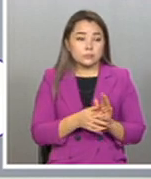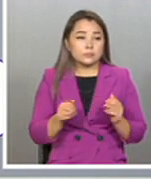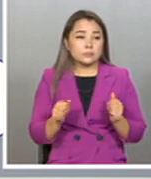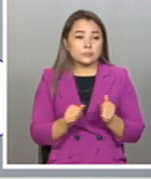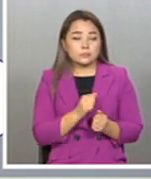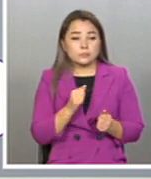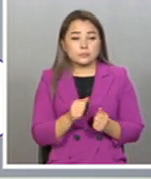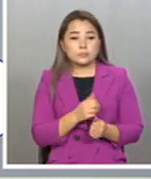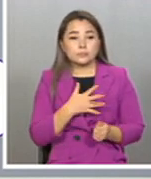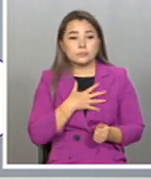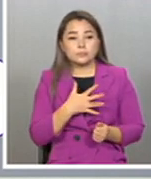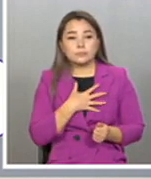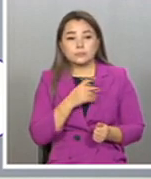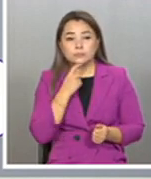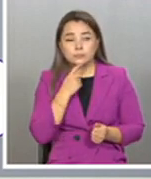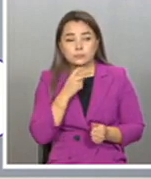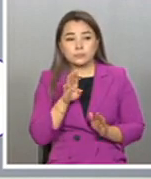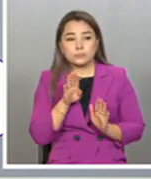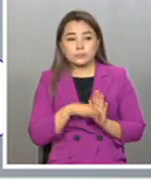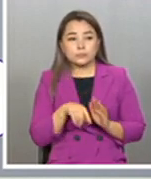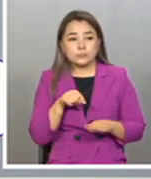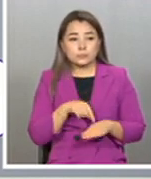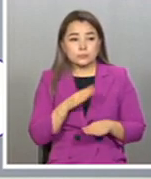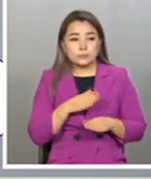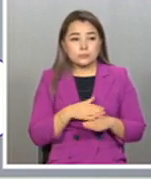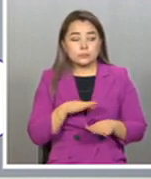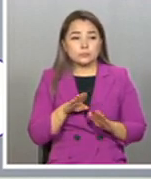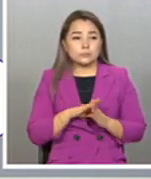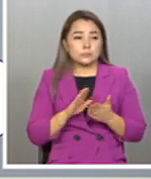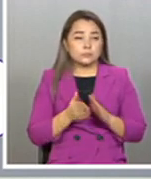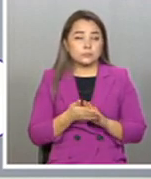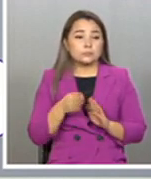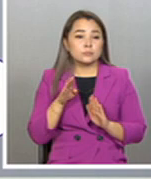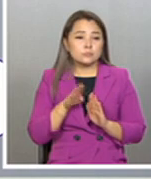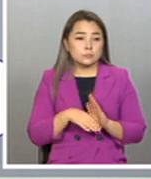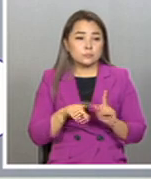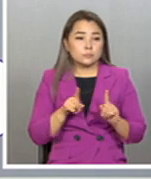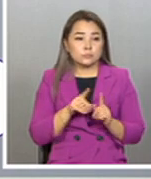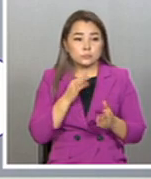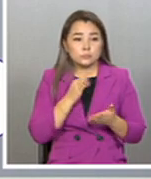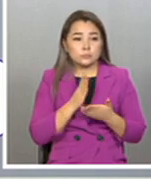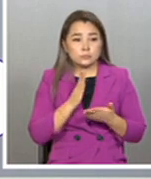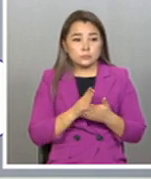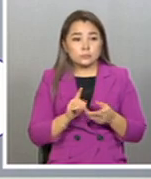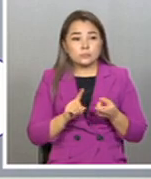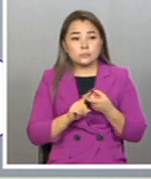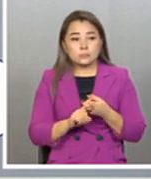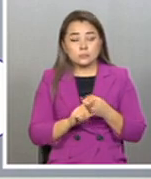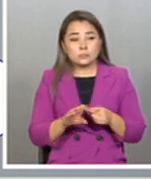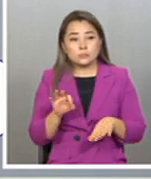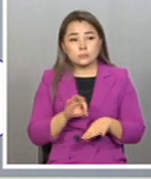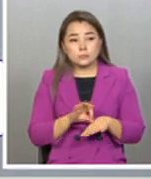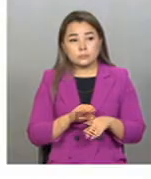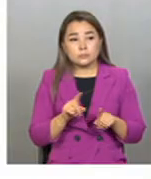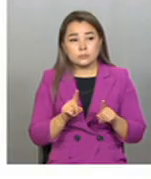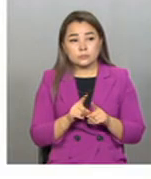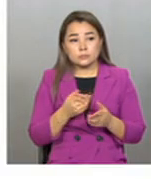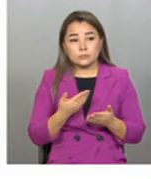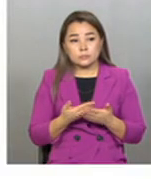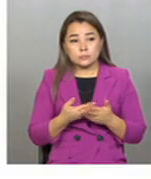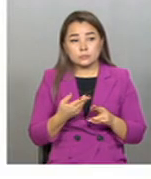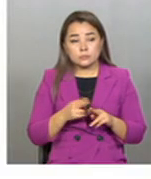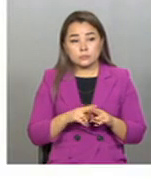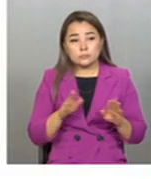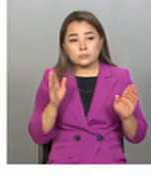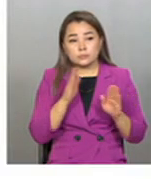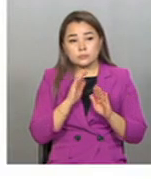өзін нашар сезінуі мүмкін, және де қал жағдайы жұмысқа қабілеттілігі төмендеуі мүмкін. Инфекциялық аурулар, мысалға осы ауа ылғалдылығы